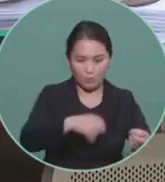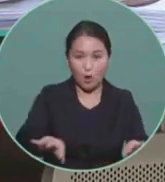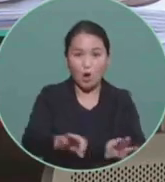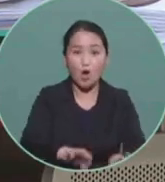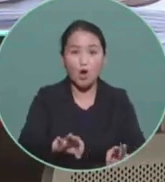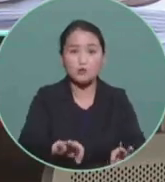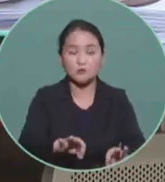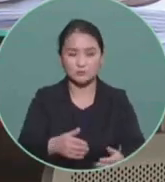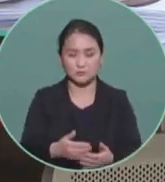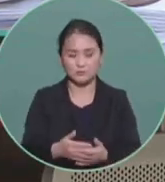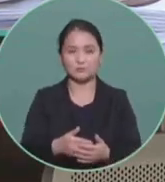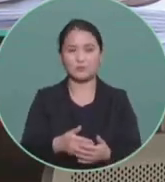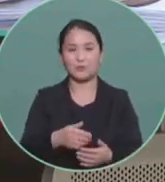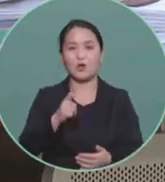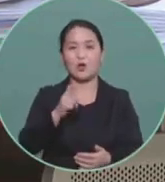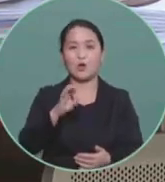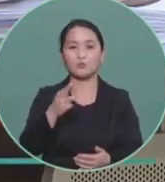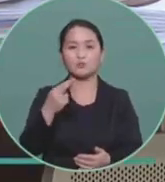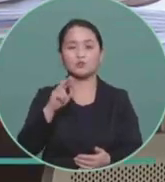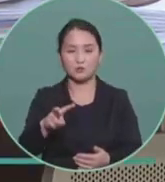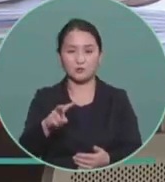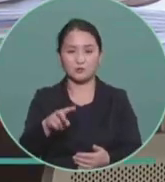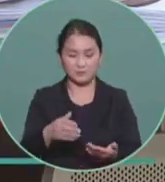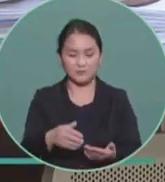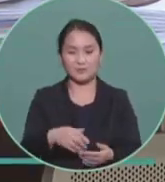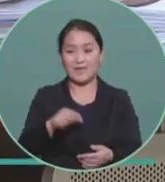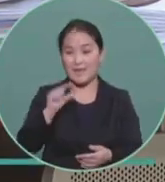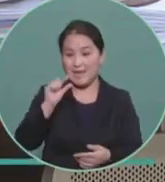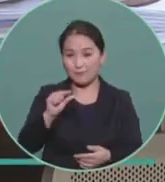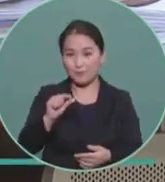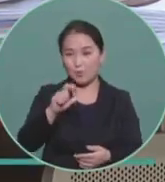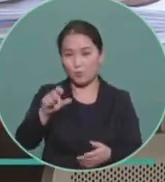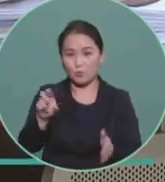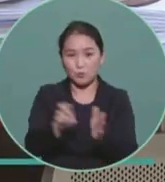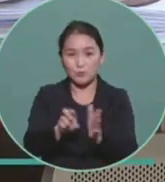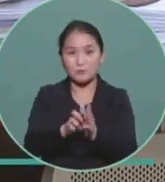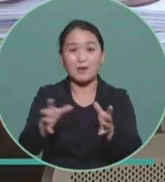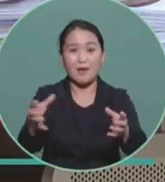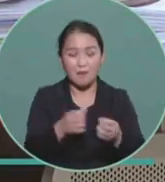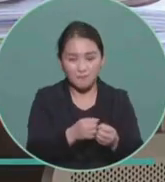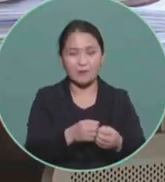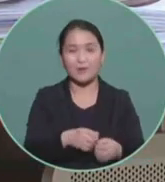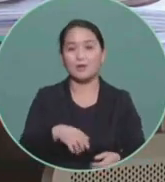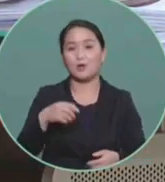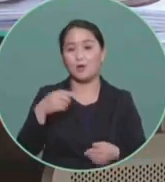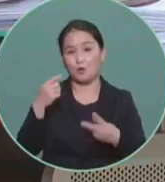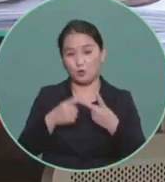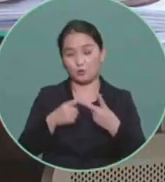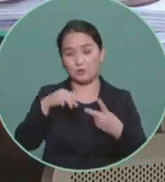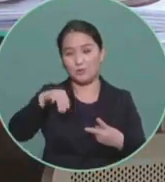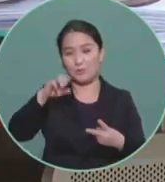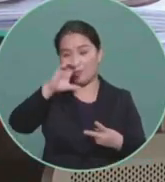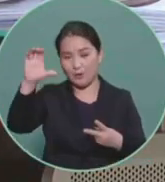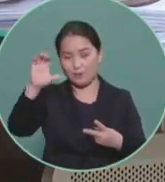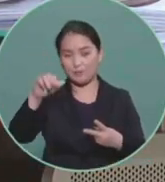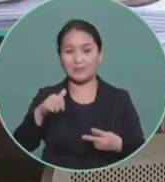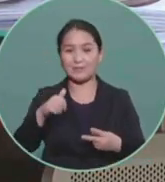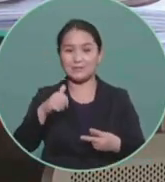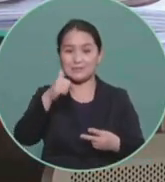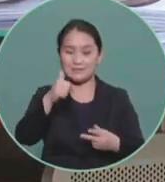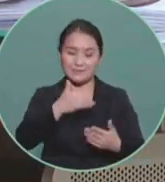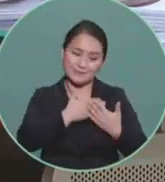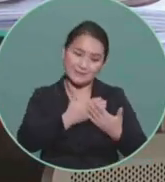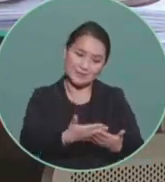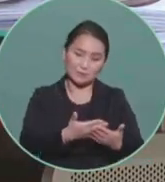А хямдралтай болчоор хүмүүс авах боломж нэгдүгээр нэмэгд чинь хоёрдугаар тийм төрийн бас байгууллагууд сайн үсээ аян хийж